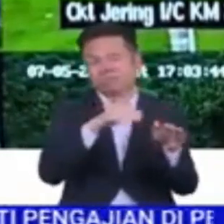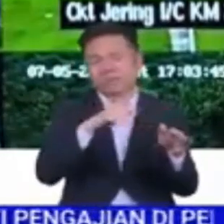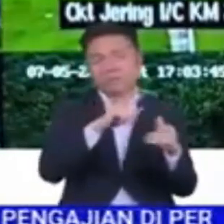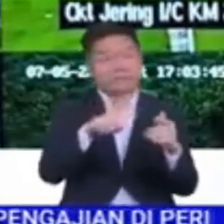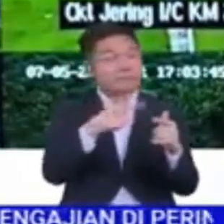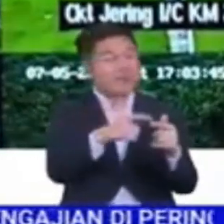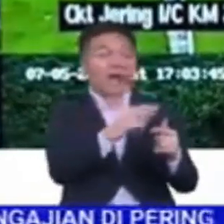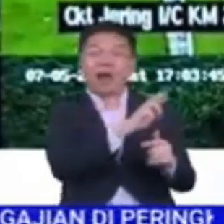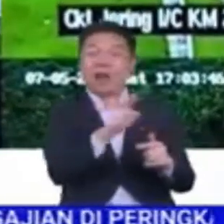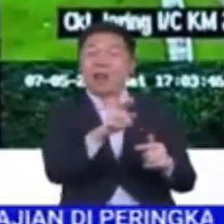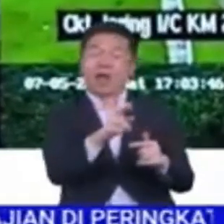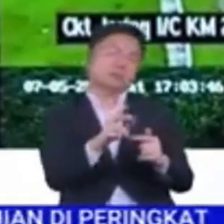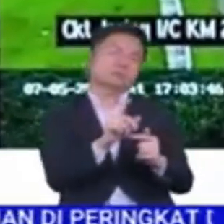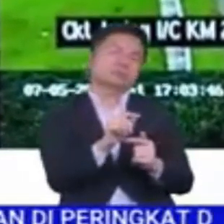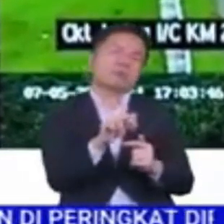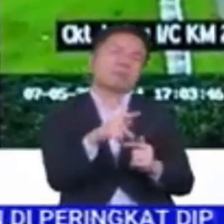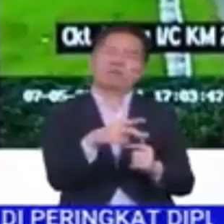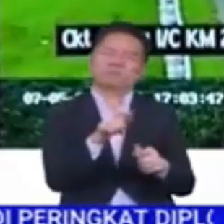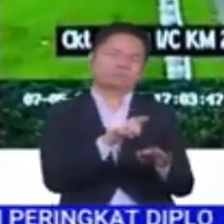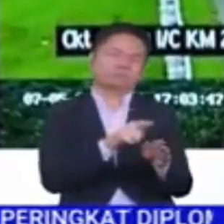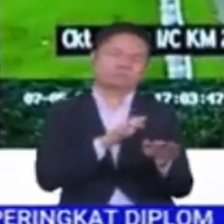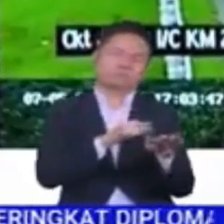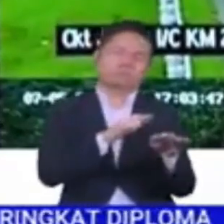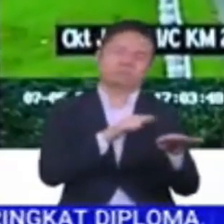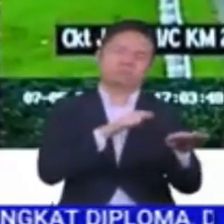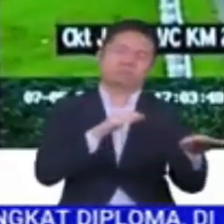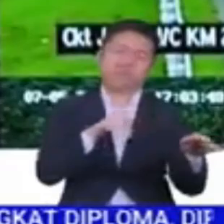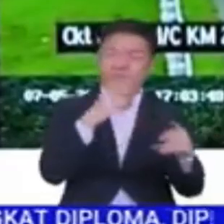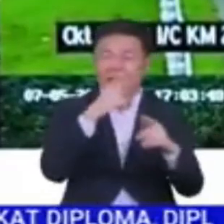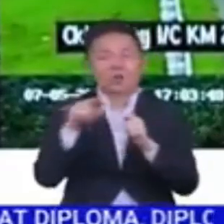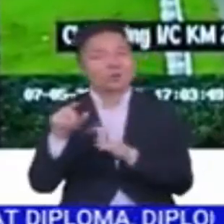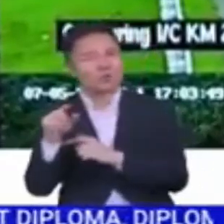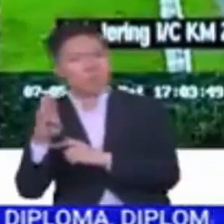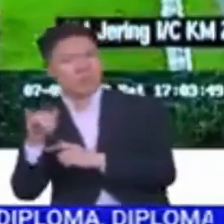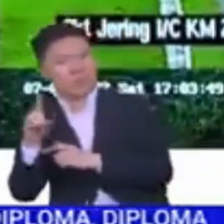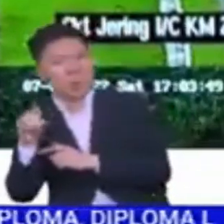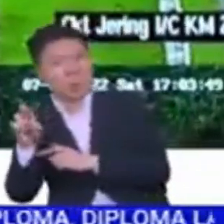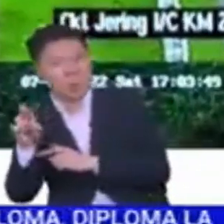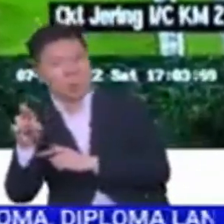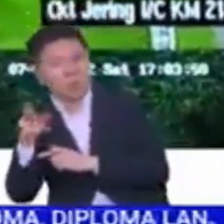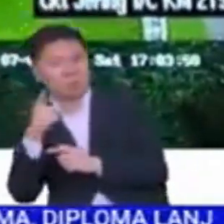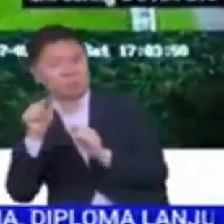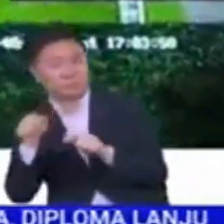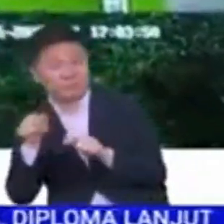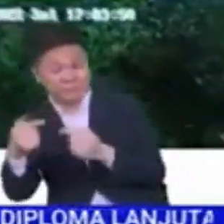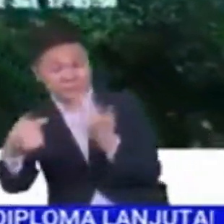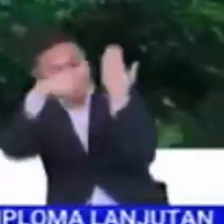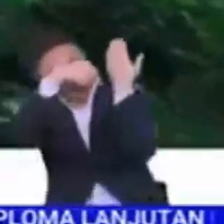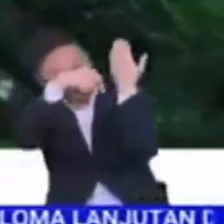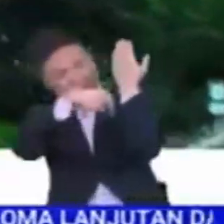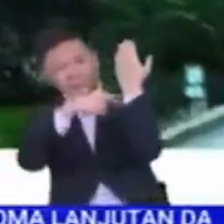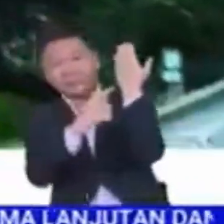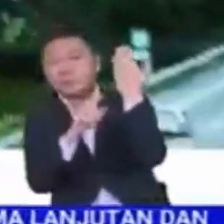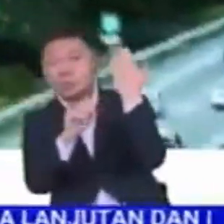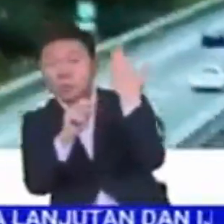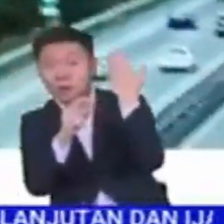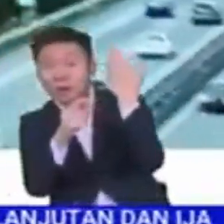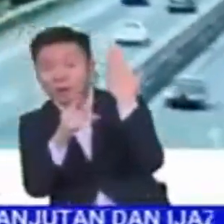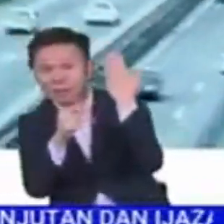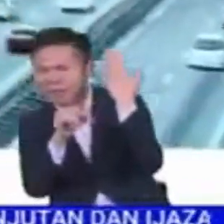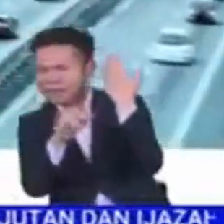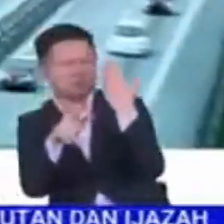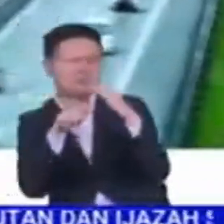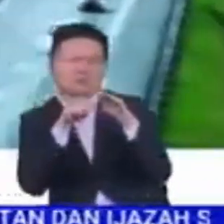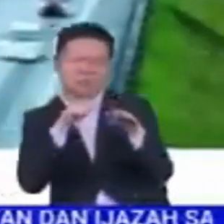RNR Tapah arah selatan, dan perlahan 9 km Bidur ke Sungai. Dan seterusnya, maklumat trafik di wilayah selatan,